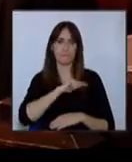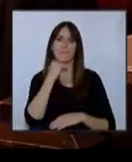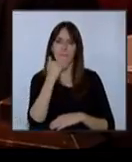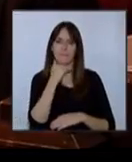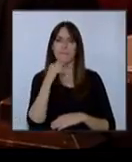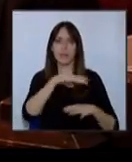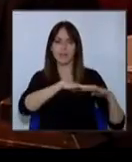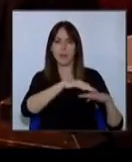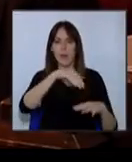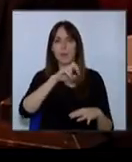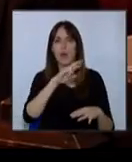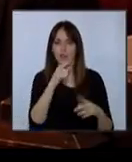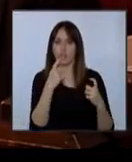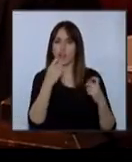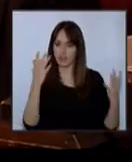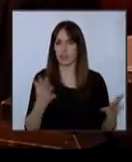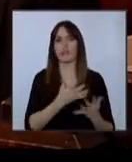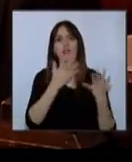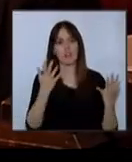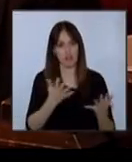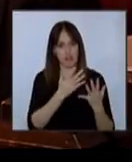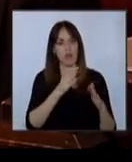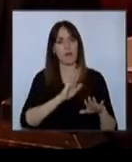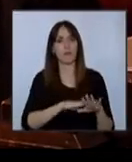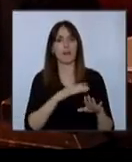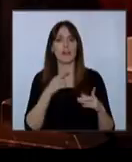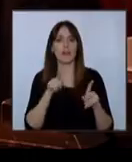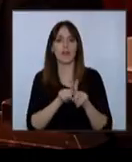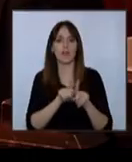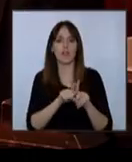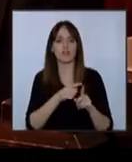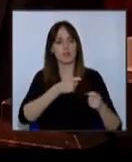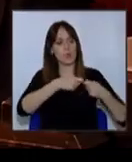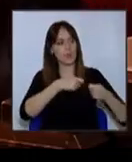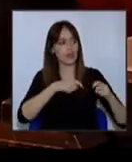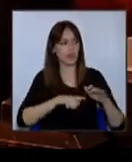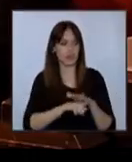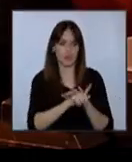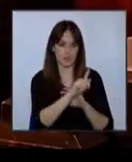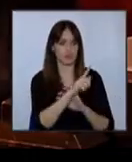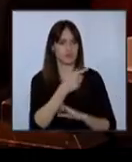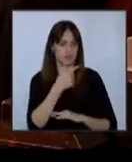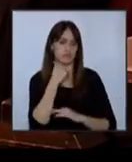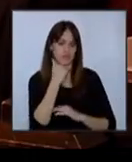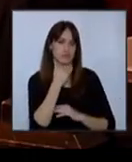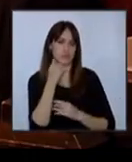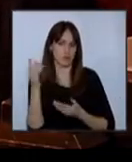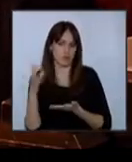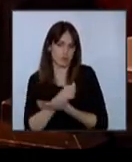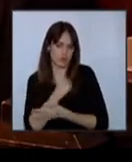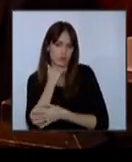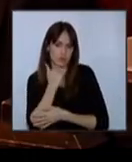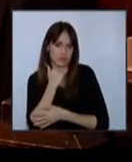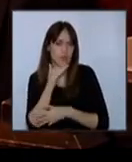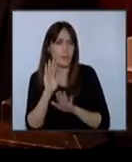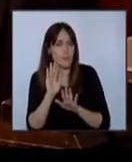d'una dinamització per tal de fer reeixir el comerç en aquesta zona. Crec que això ho tenim clar tots. El que